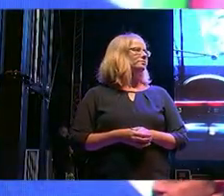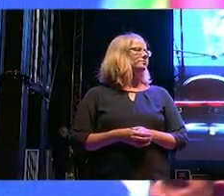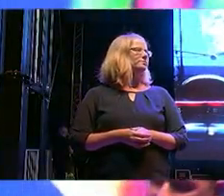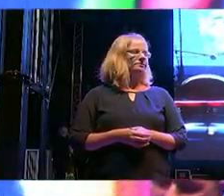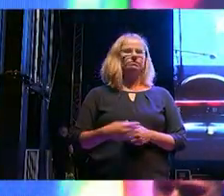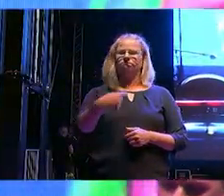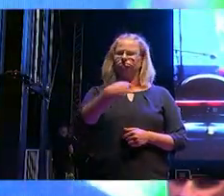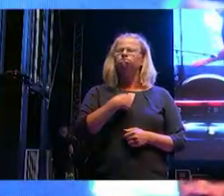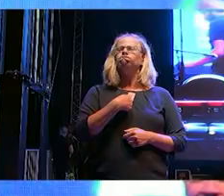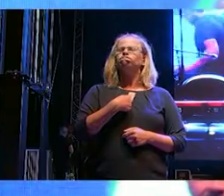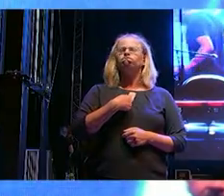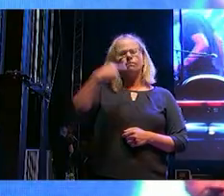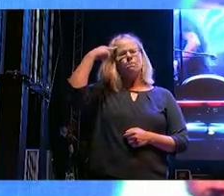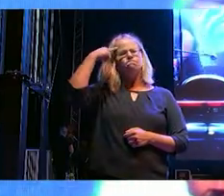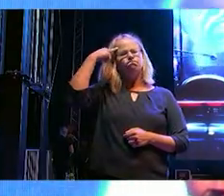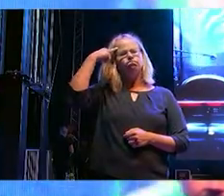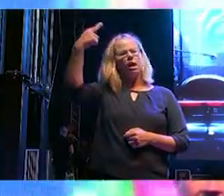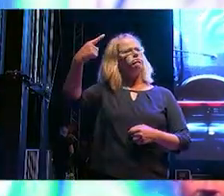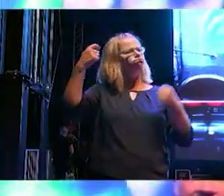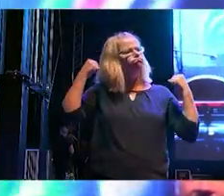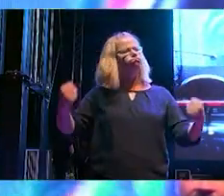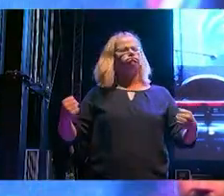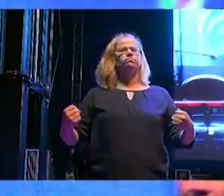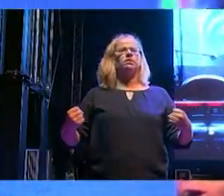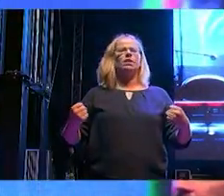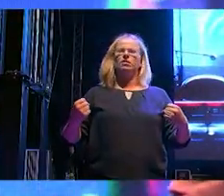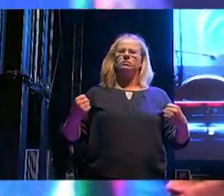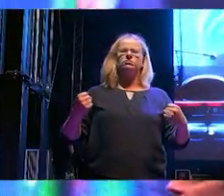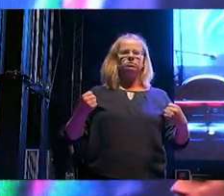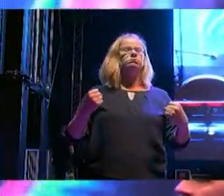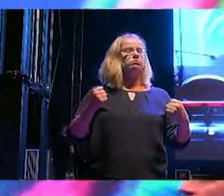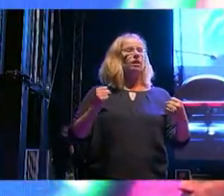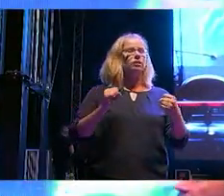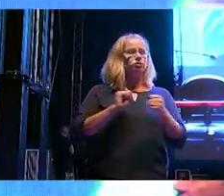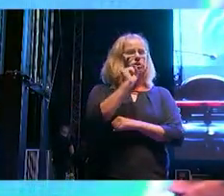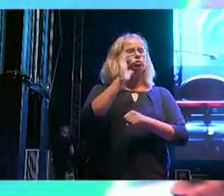Ich bin überzeugt davon, dass sich hieran trotz erfolgreicher